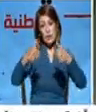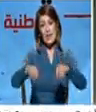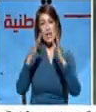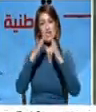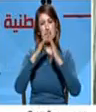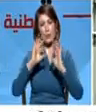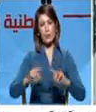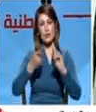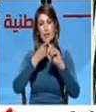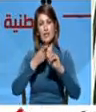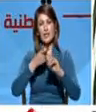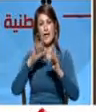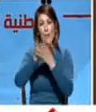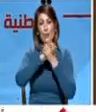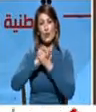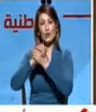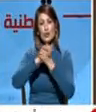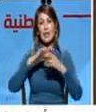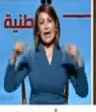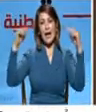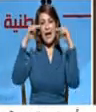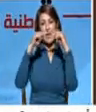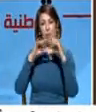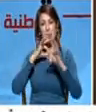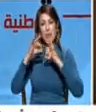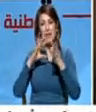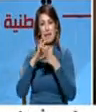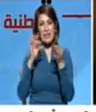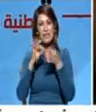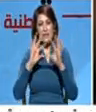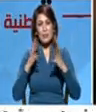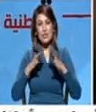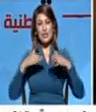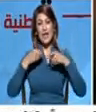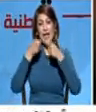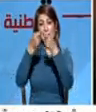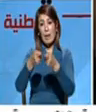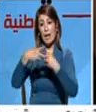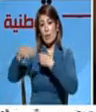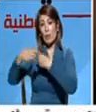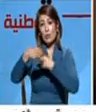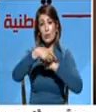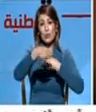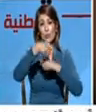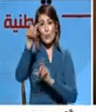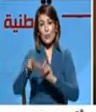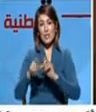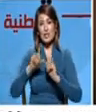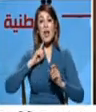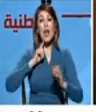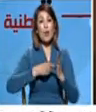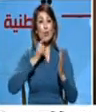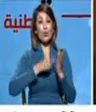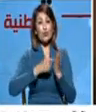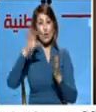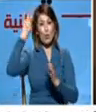منطقه احترام الاجتماع المستوى اللوجيستي اه تمكنه من ايصال المساعدات تم اقرار على المستوى الحكومي في